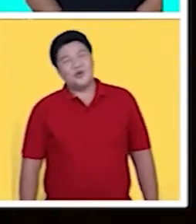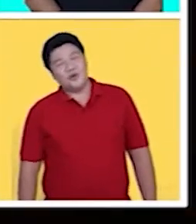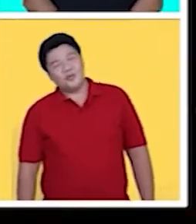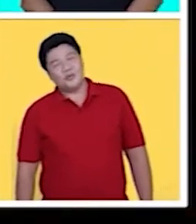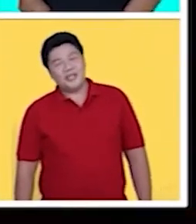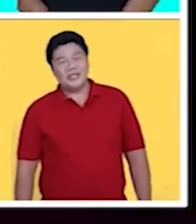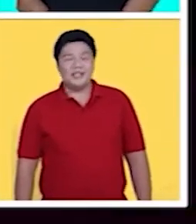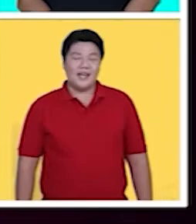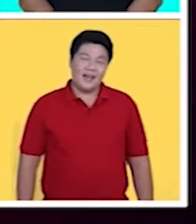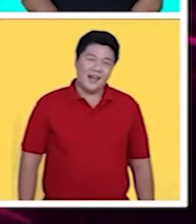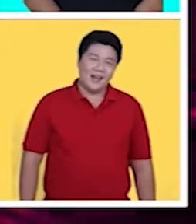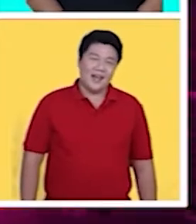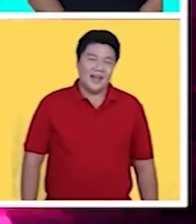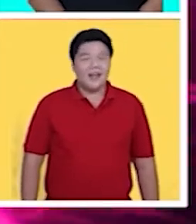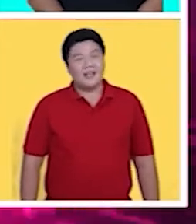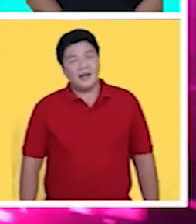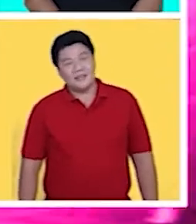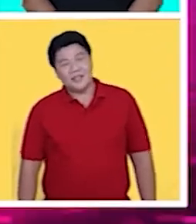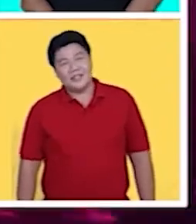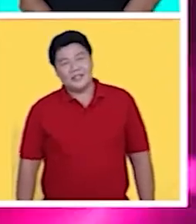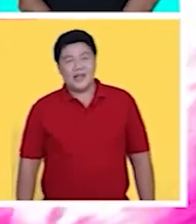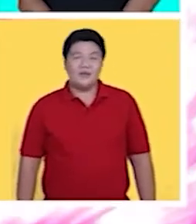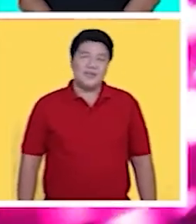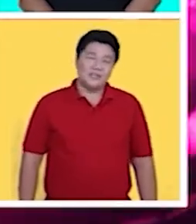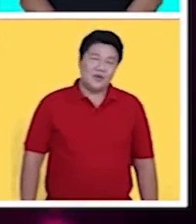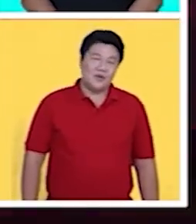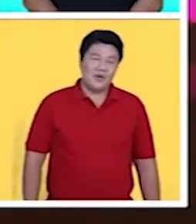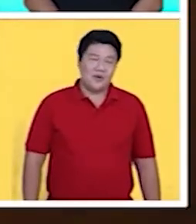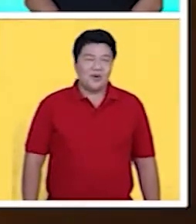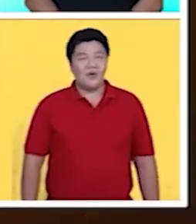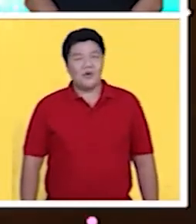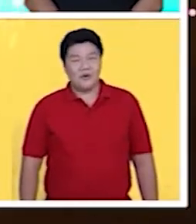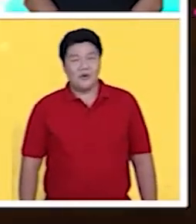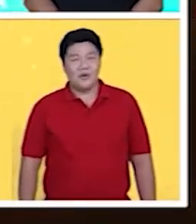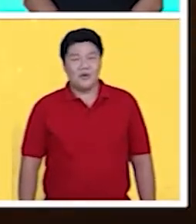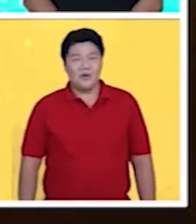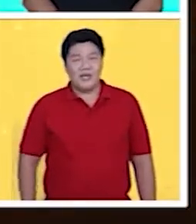mga guro. Tuwing na gamitin ang wasto,